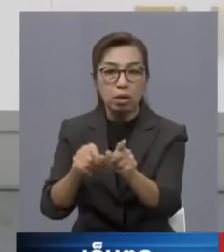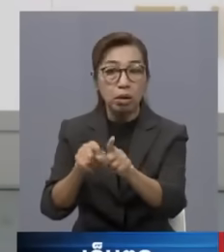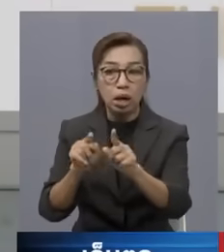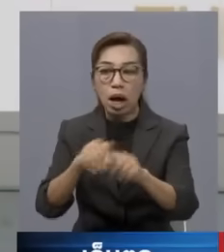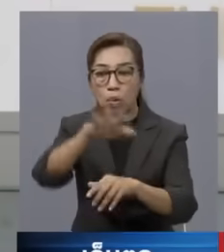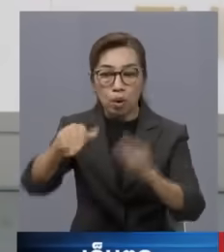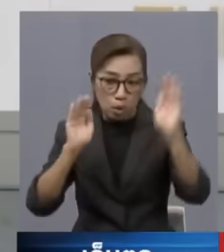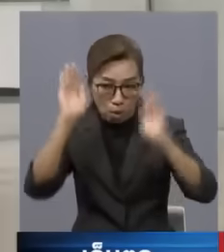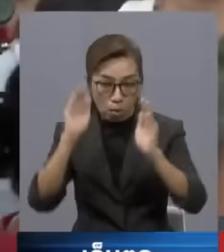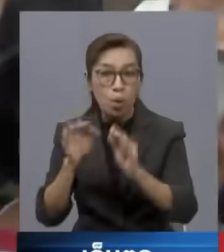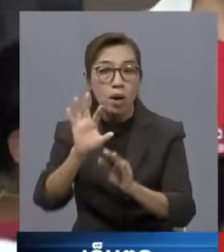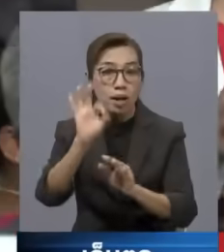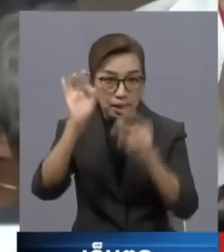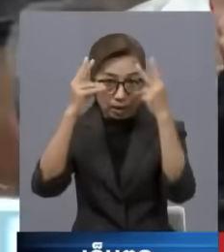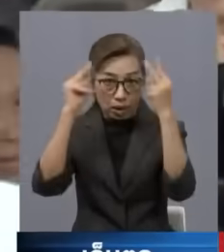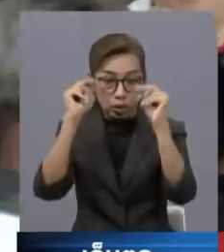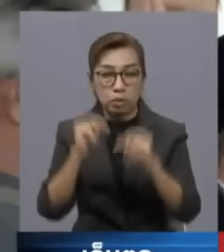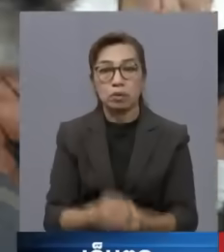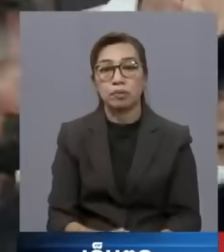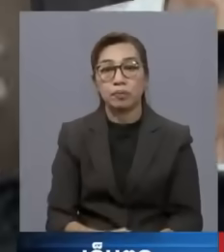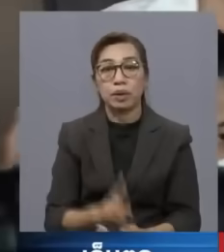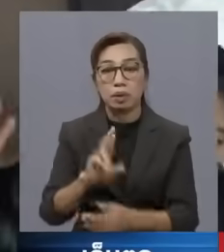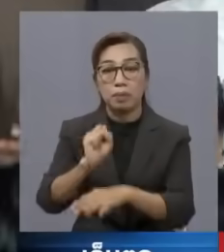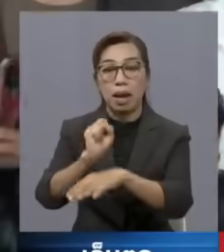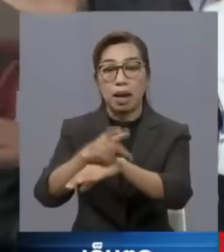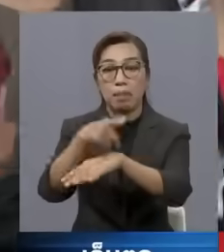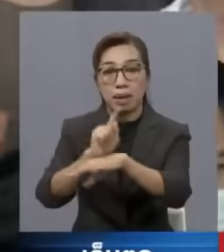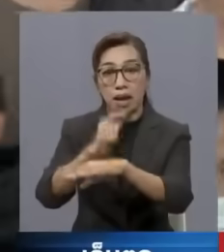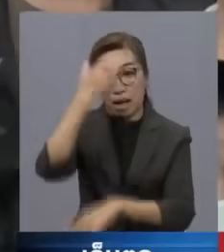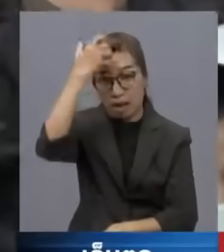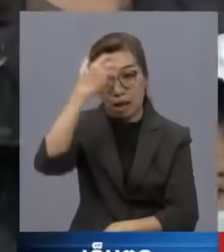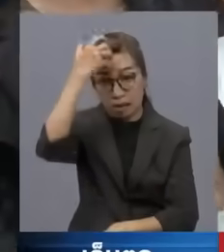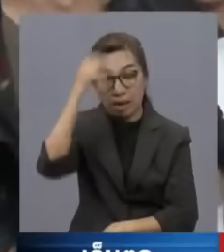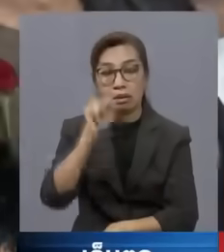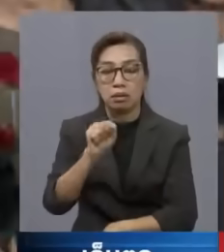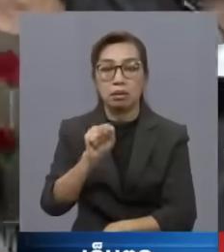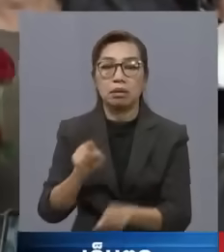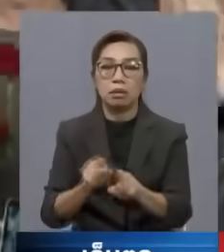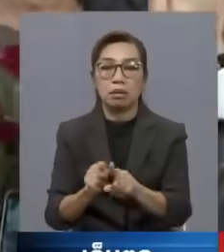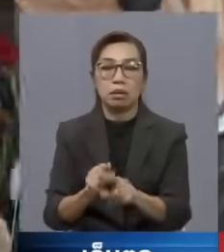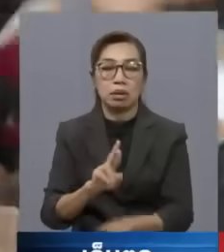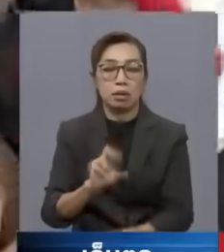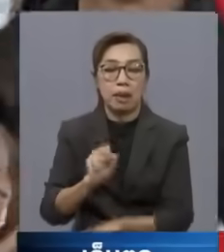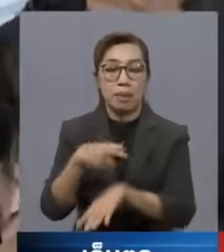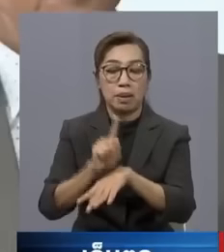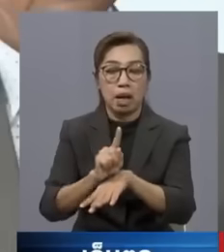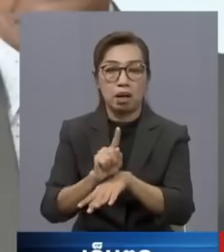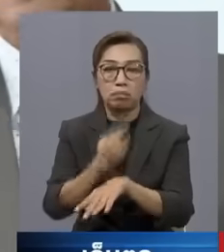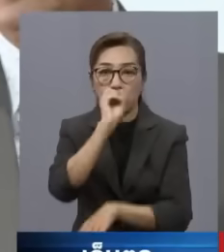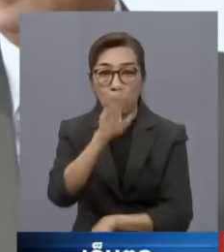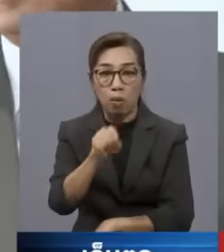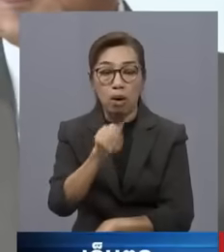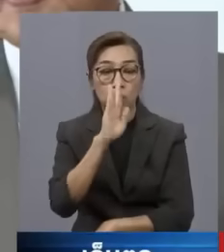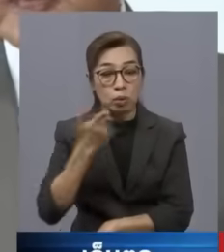คดีเด็ดนายกด้านคุณวันมูฮัมหมัดนอร์ธาประธานสภาผู้แทนราษฎรในฐานะประธานรัฐสภาแถลงว่า